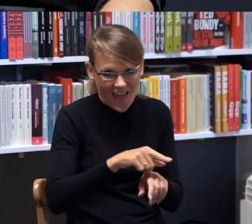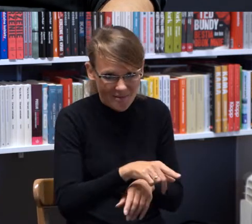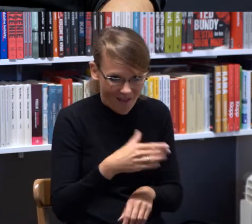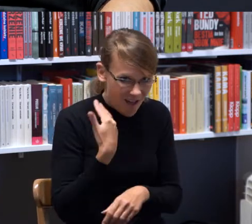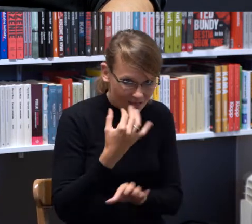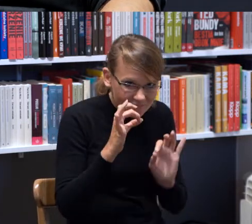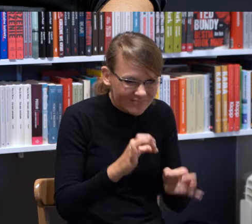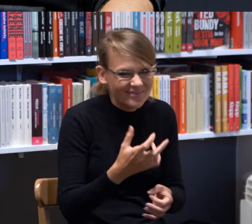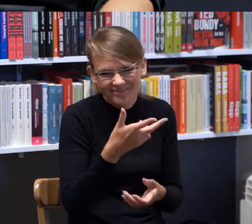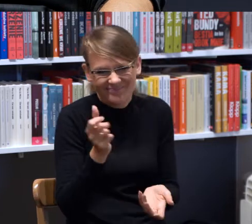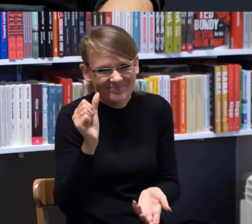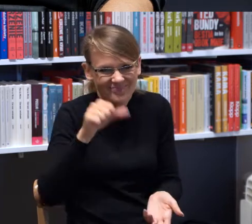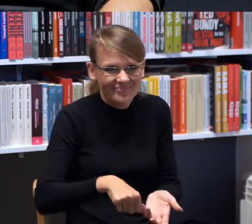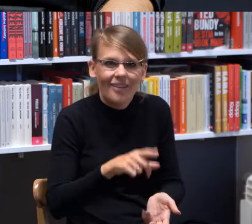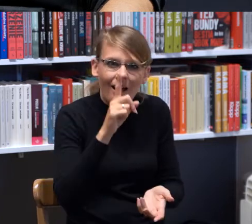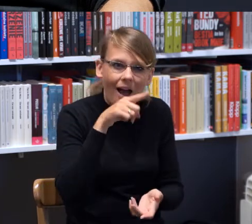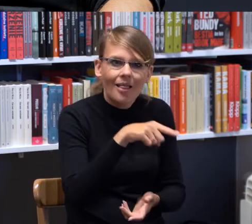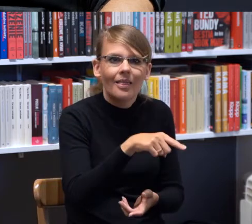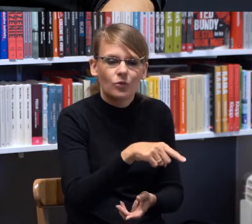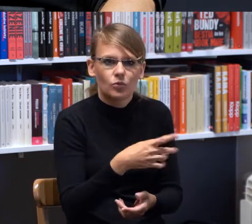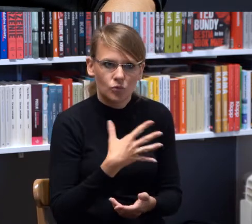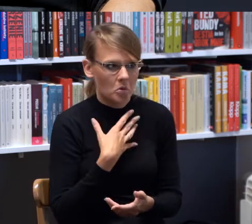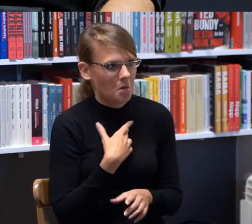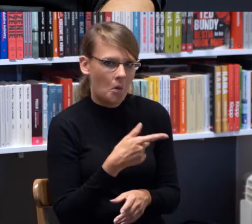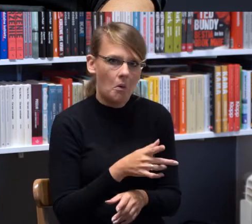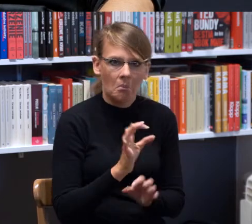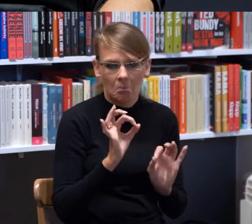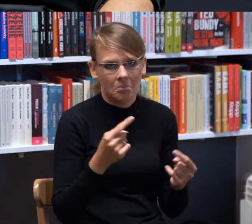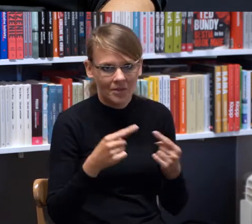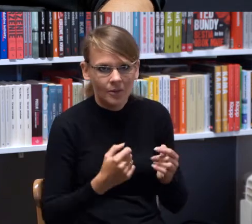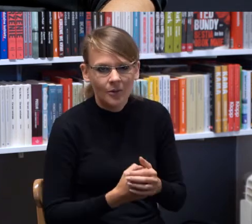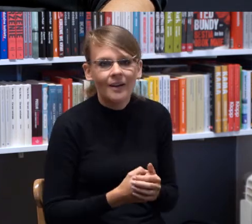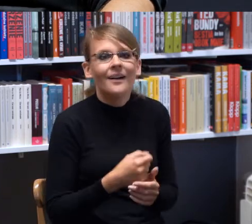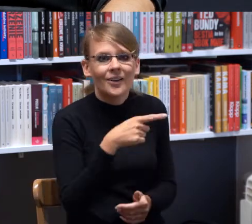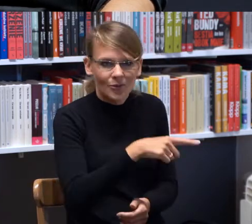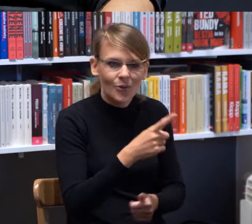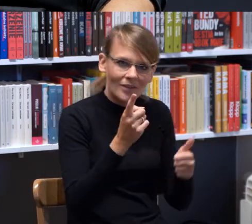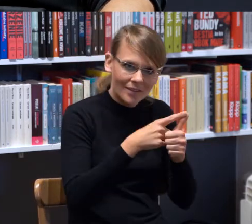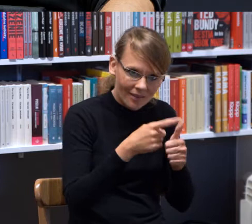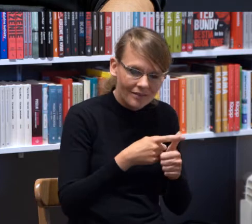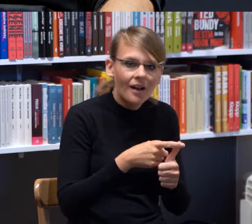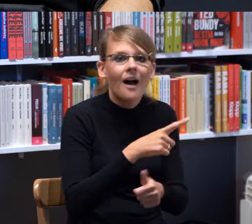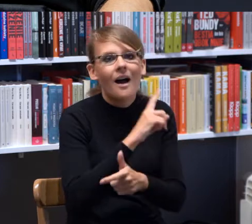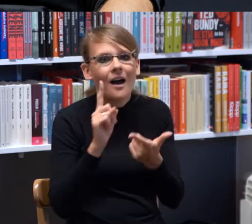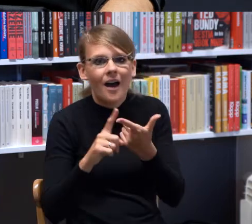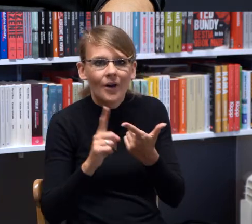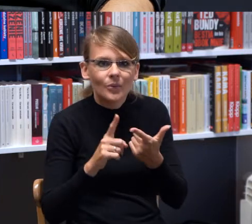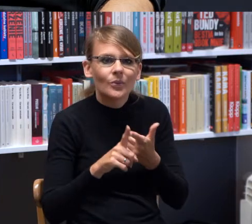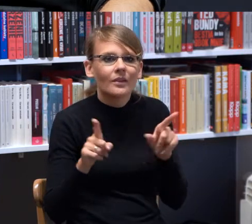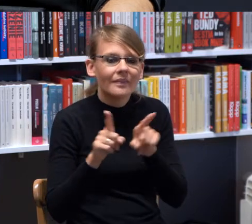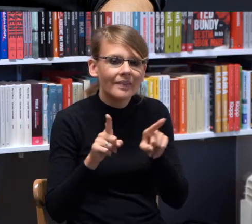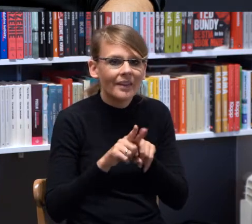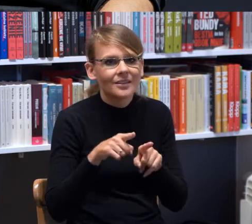bardzo w nas pracuje. Ale z drugiej strony jest coś, o czym ty powiedziałeś, więc to jest jeden aspekt tego romantyzowania, ale drugi to jest aspekt romantyzowania